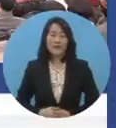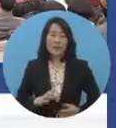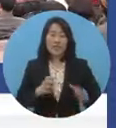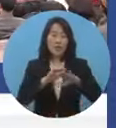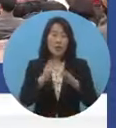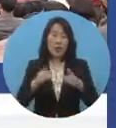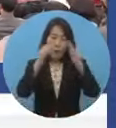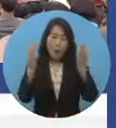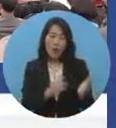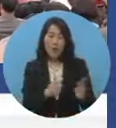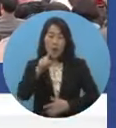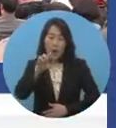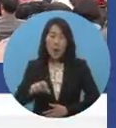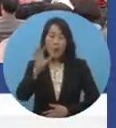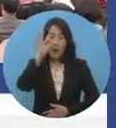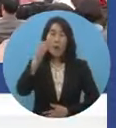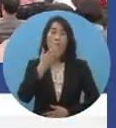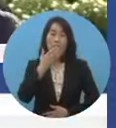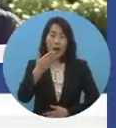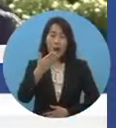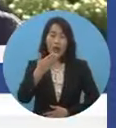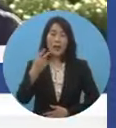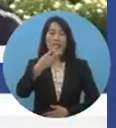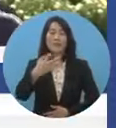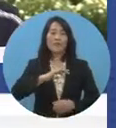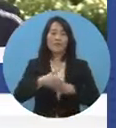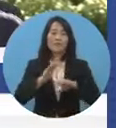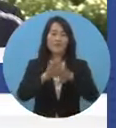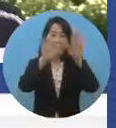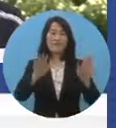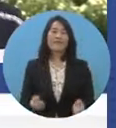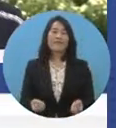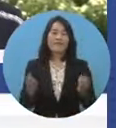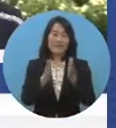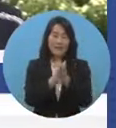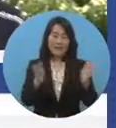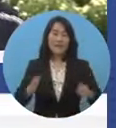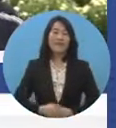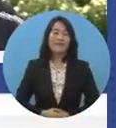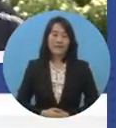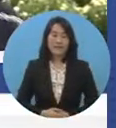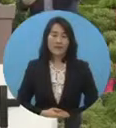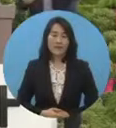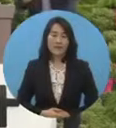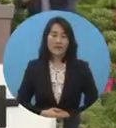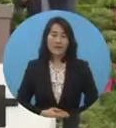세계 농업 의 모든 것을 한 자리에서 살펴볼 수 있는 2019 국제 농업 박람회 가 시작했습니다